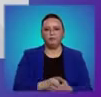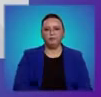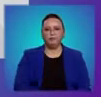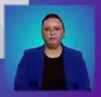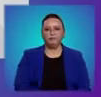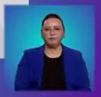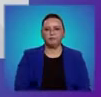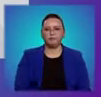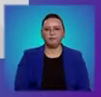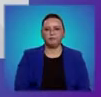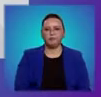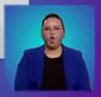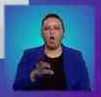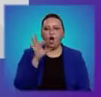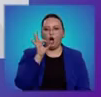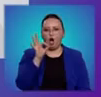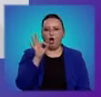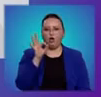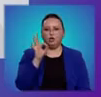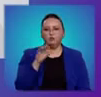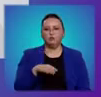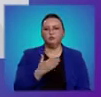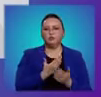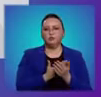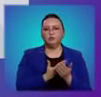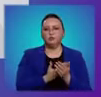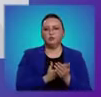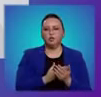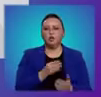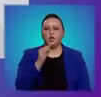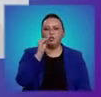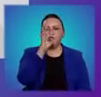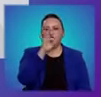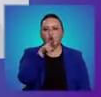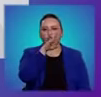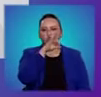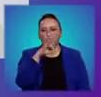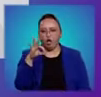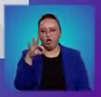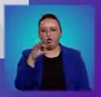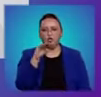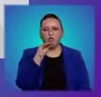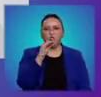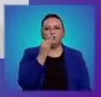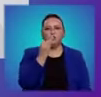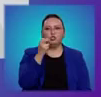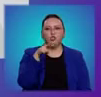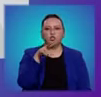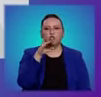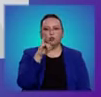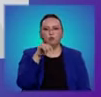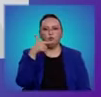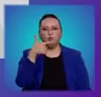Ч-ч шин дараа оорсон тохиолдолд за жишээ нь жолоо гэдэг үг байна. Жилу го. Чину